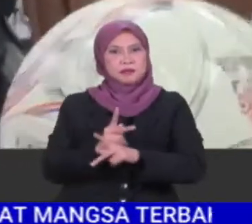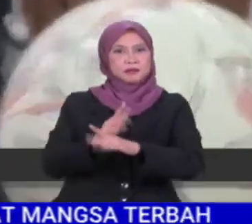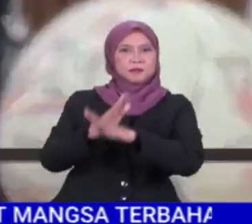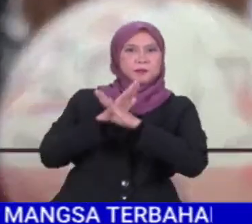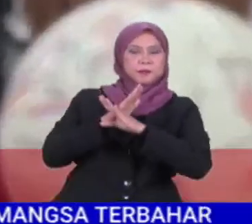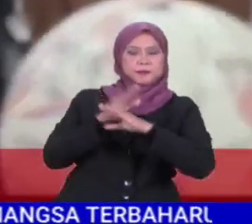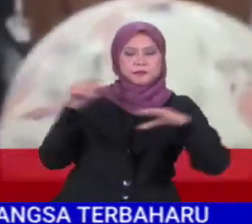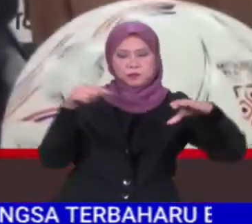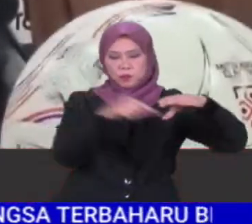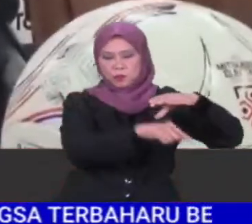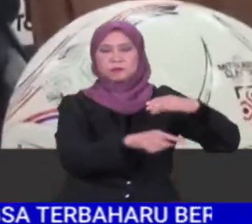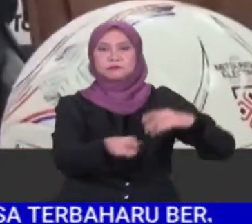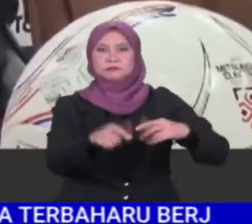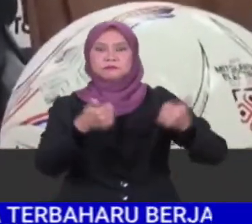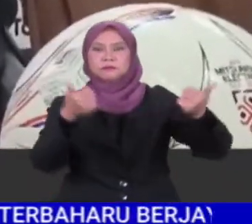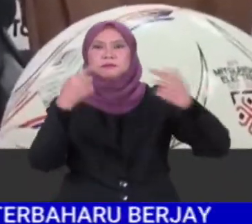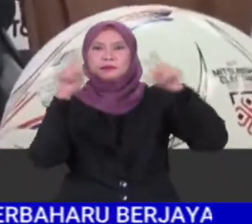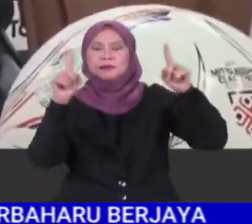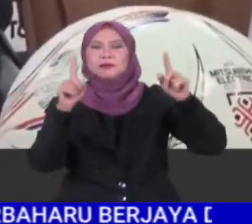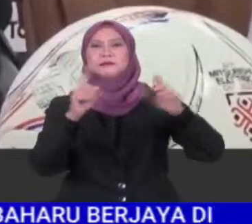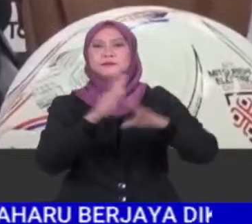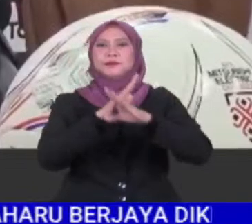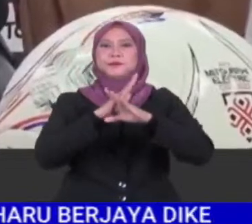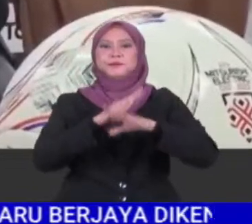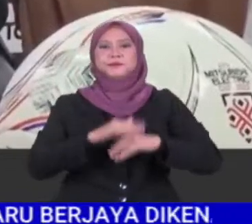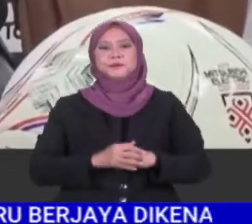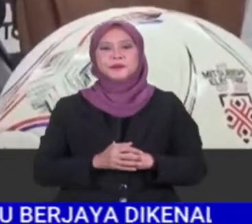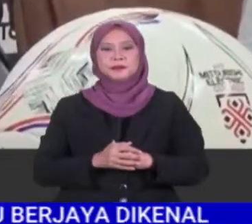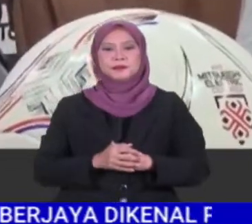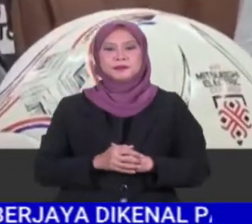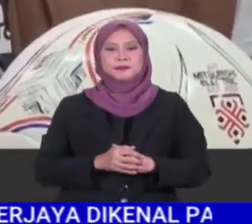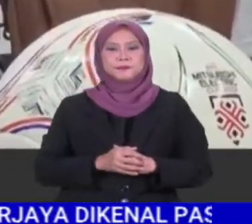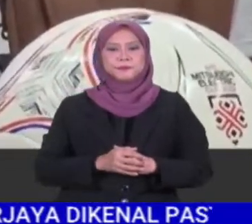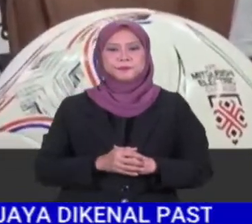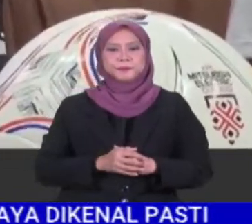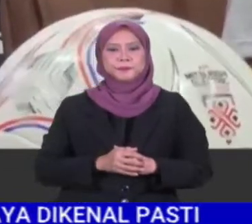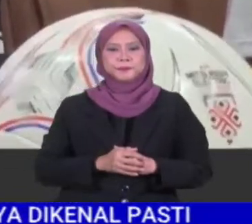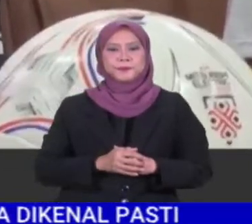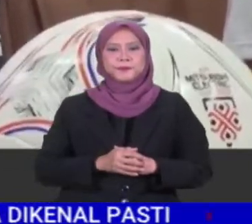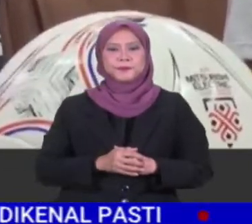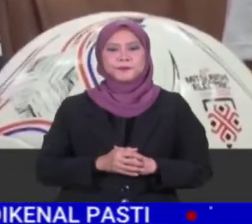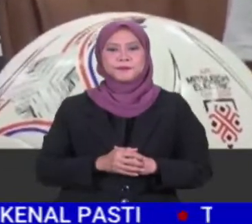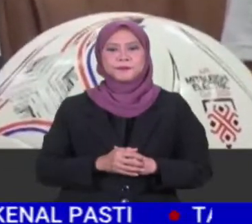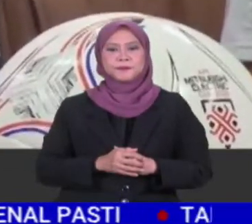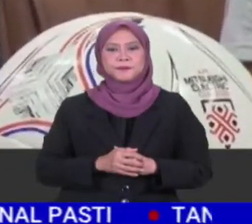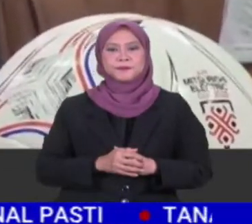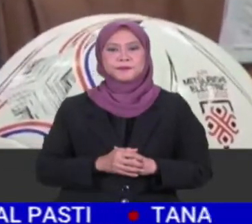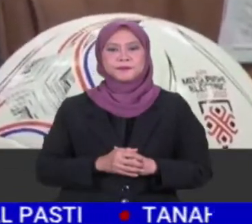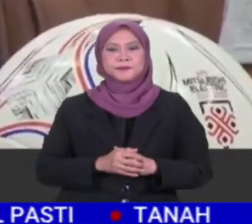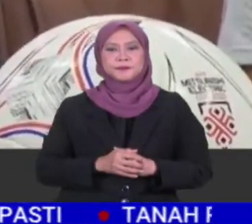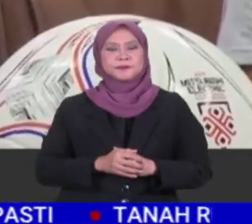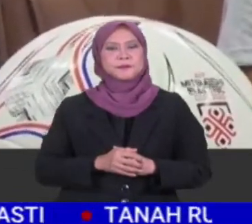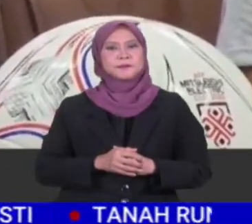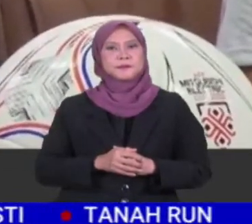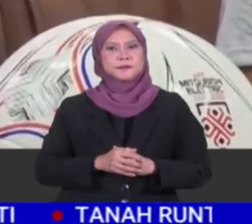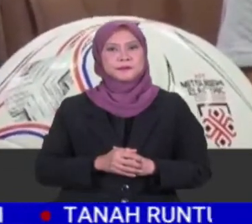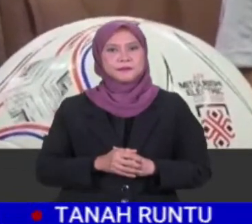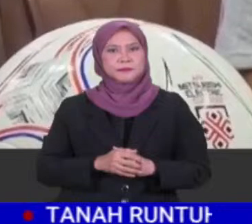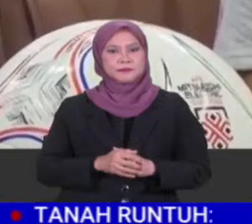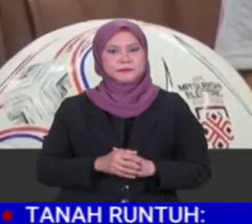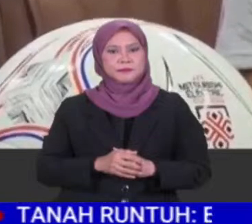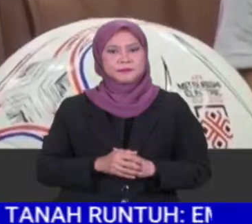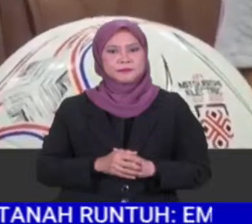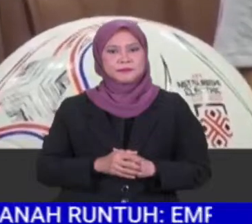Good start. Yeah. Away game, yeah, first game, away game. Our target was 3 points.